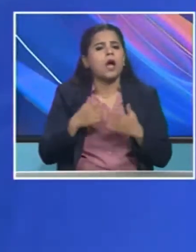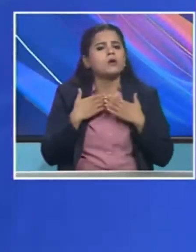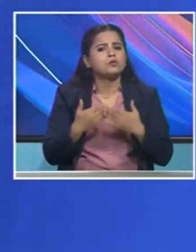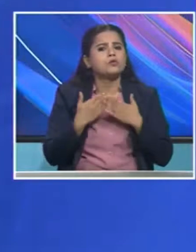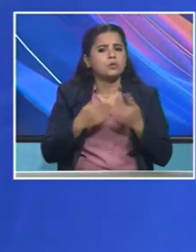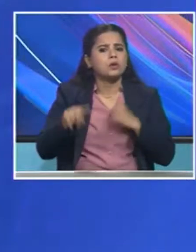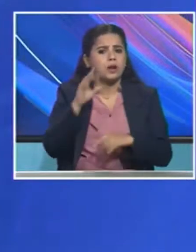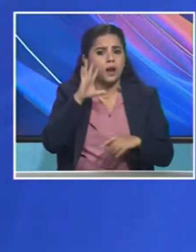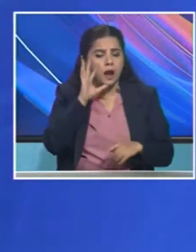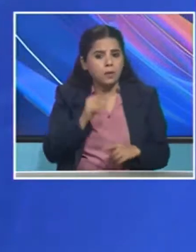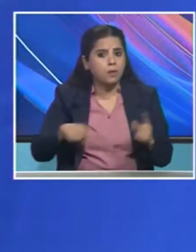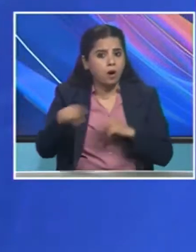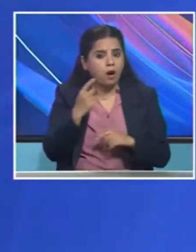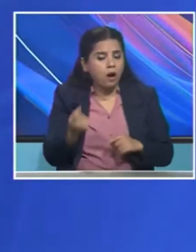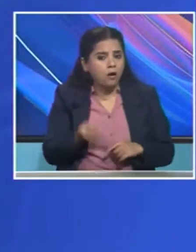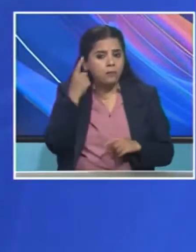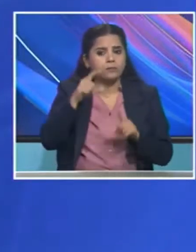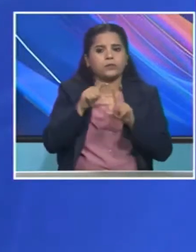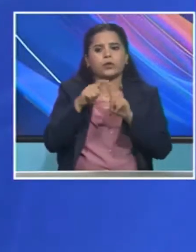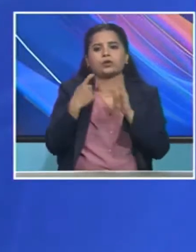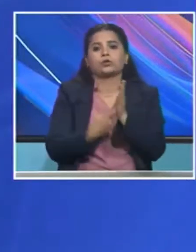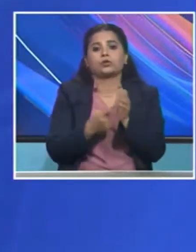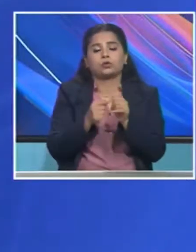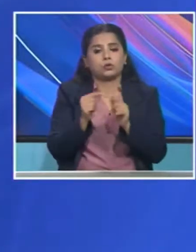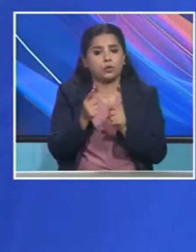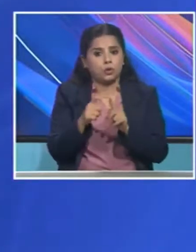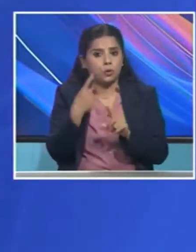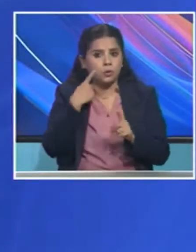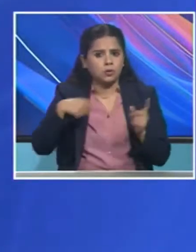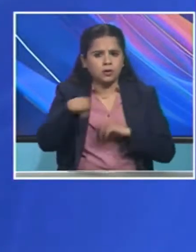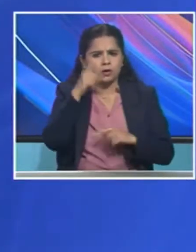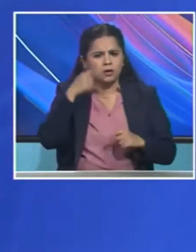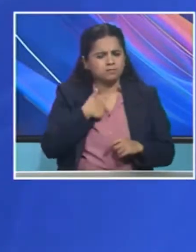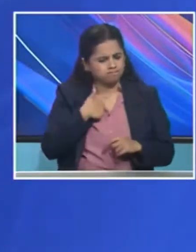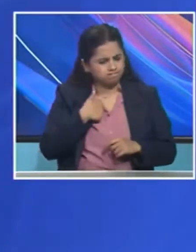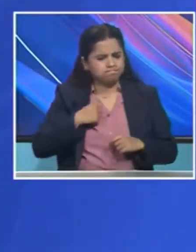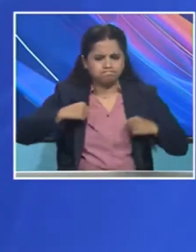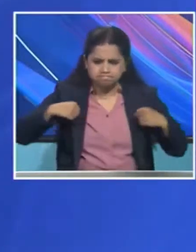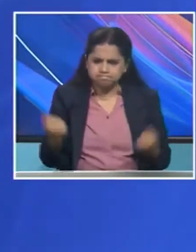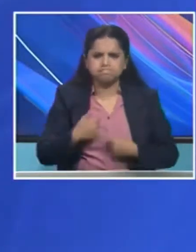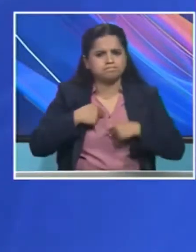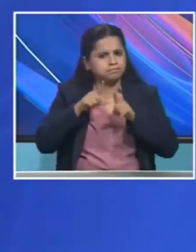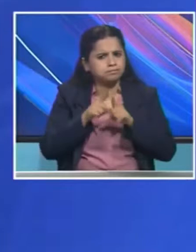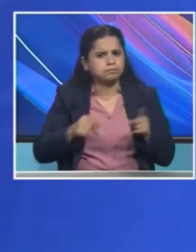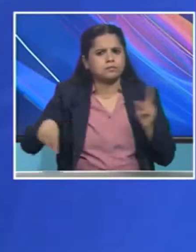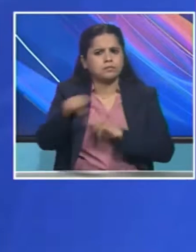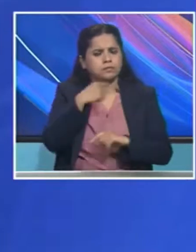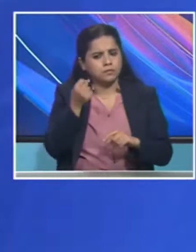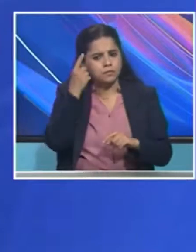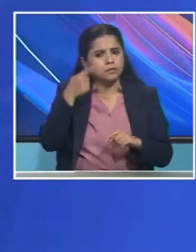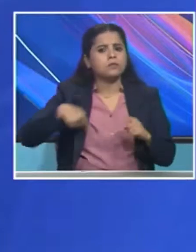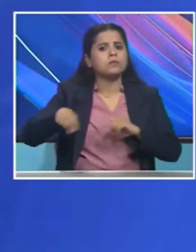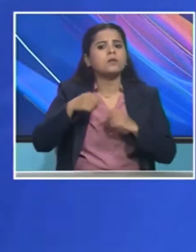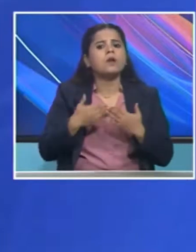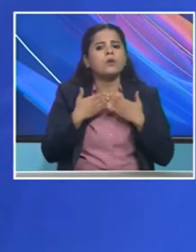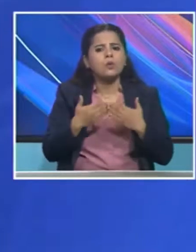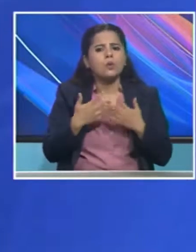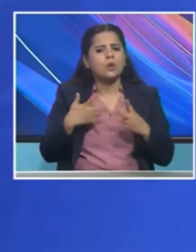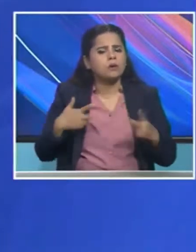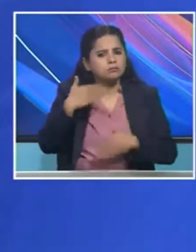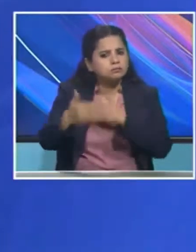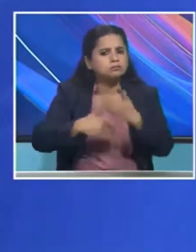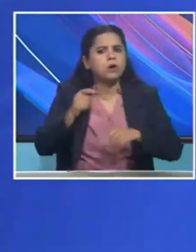से समझने के बाद द्रौपदी मुर्मू ने शिक्षा की अलग जगाने का बीड़ा उठाया और एक ट्रस्ट बनाकर शिक्षा के प्रसार पर काम करना शुरू